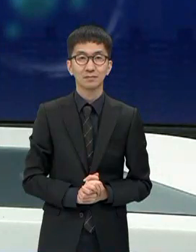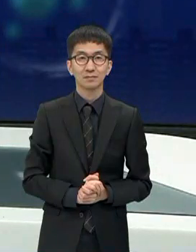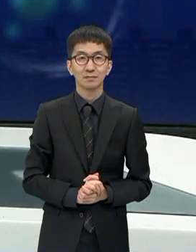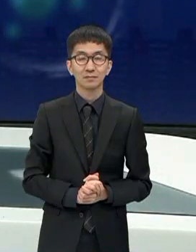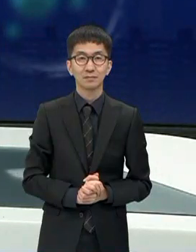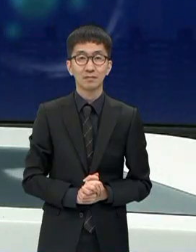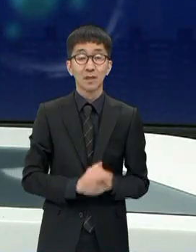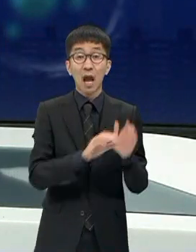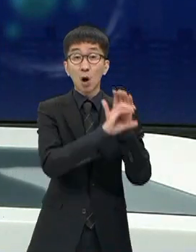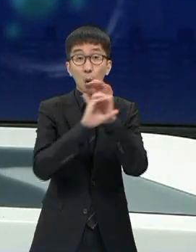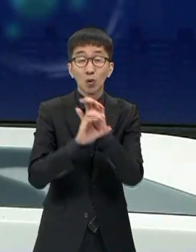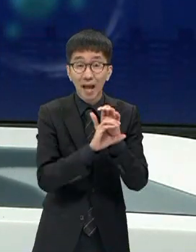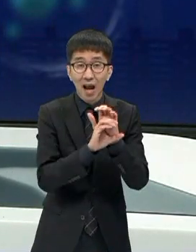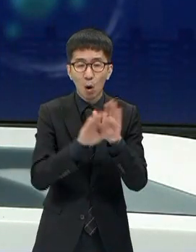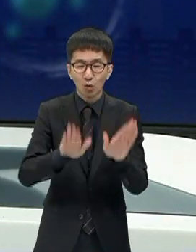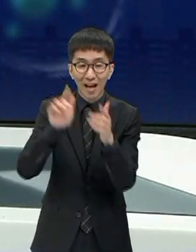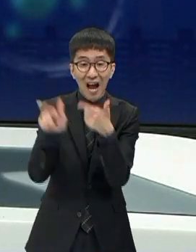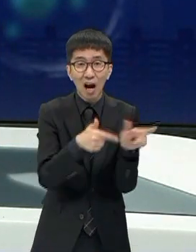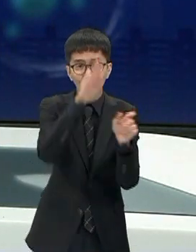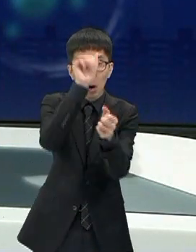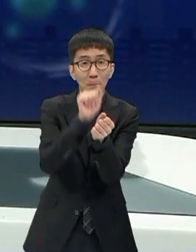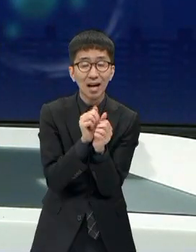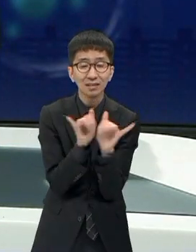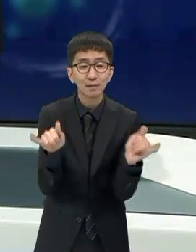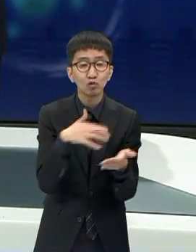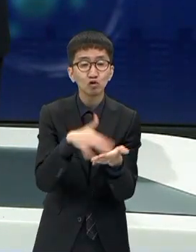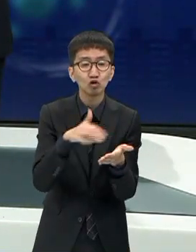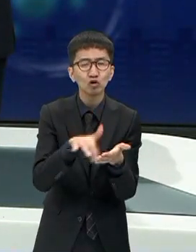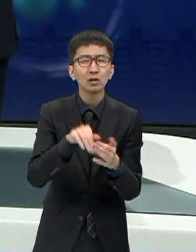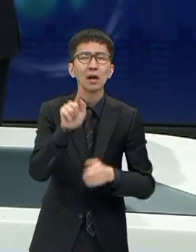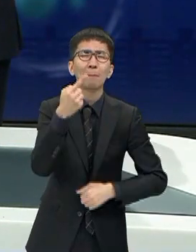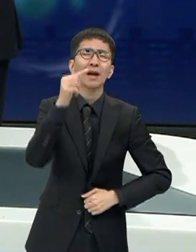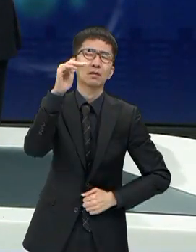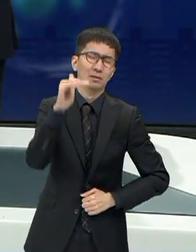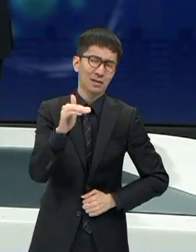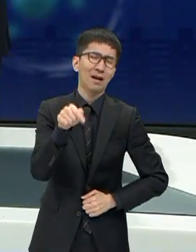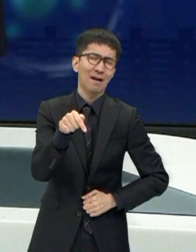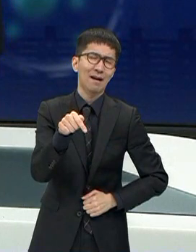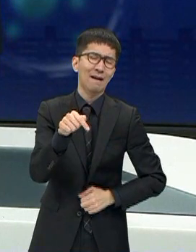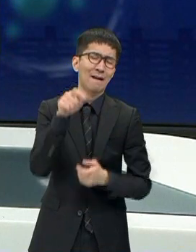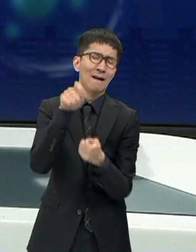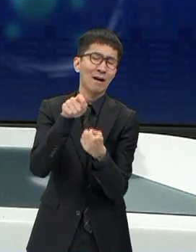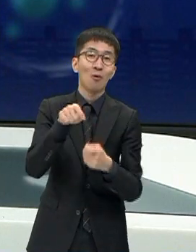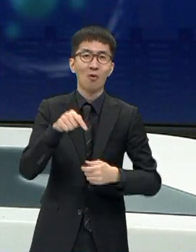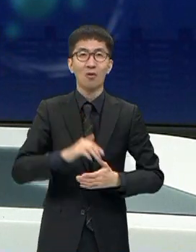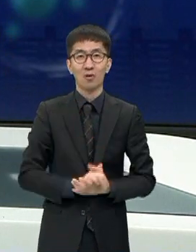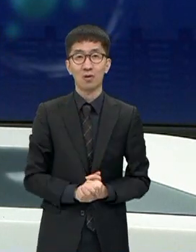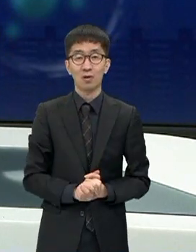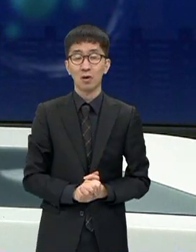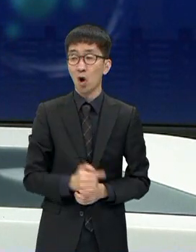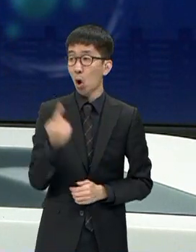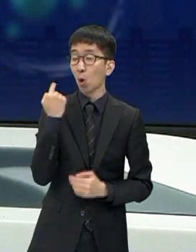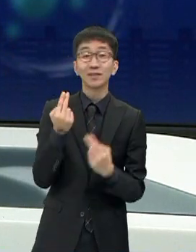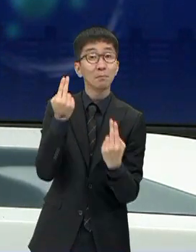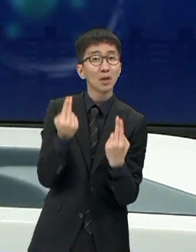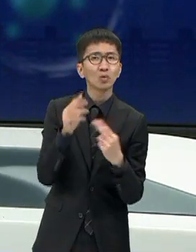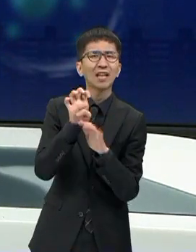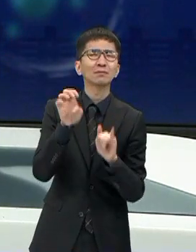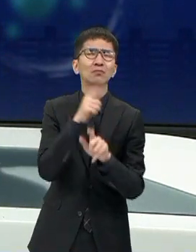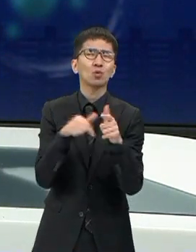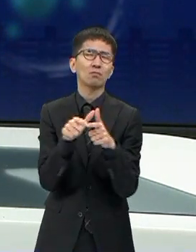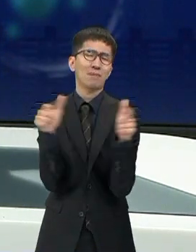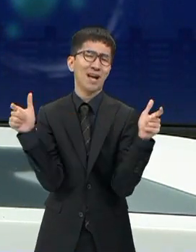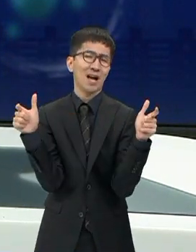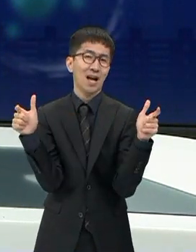그런 가운데 코로나 추가 확진 자는 100명 가까이 나왔습니다 전날보다 40명이 늘어난 건데